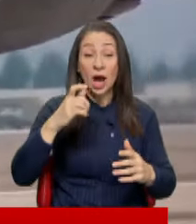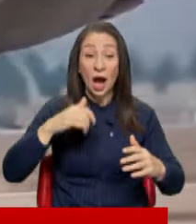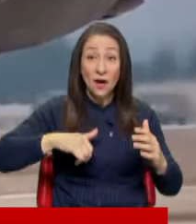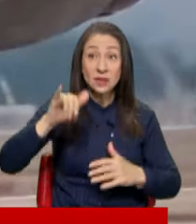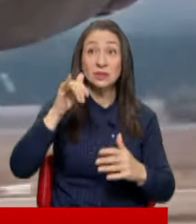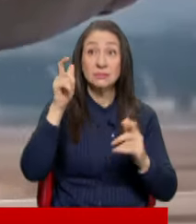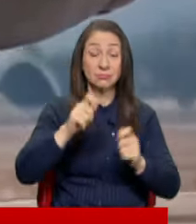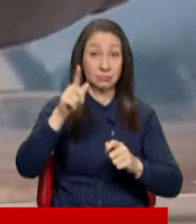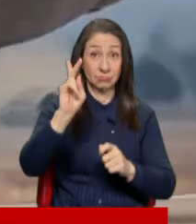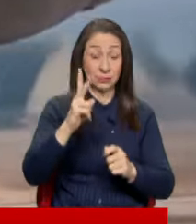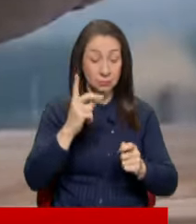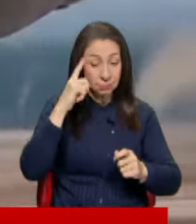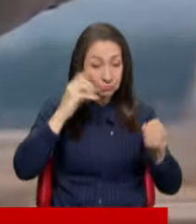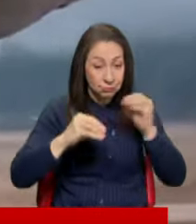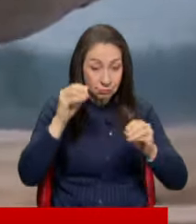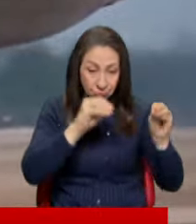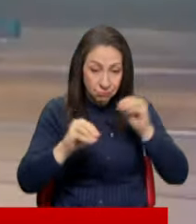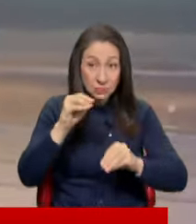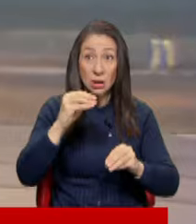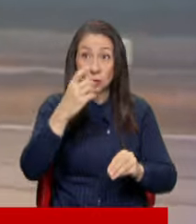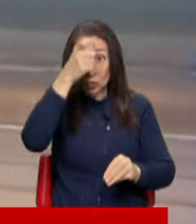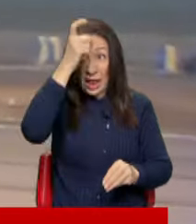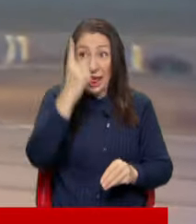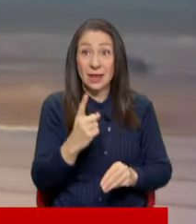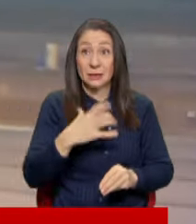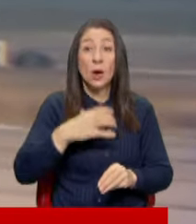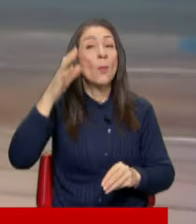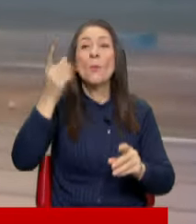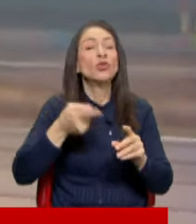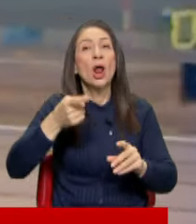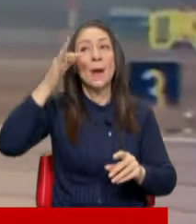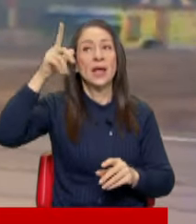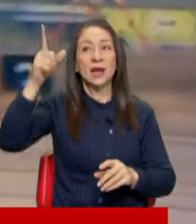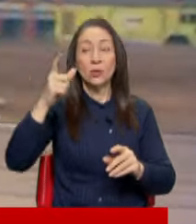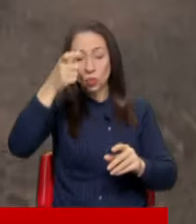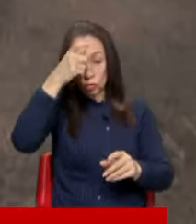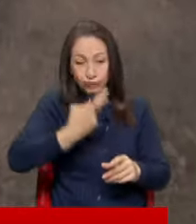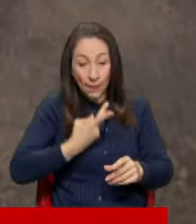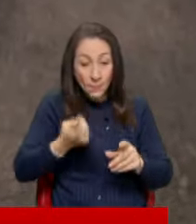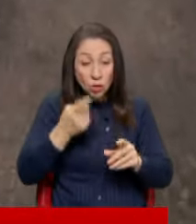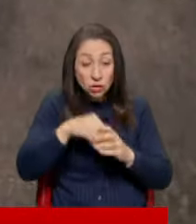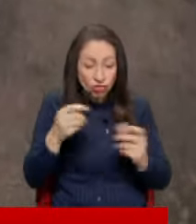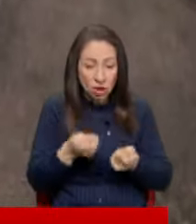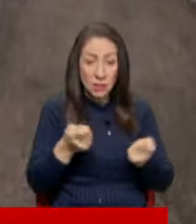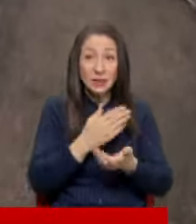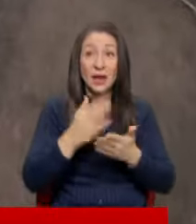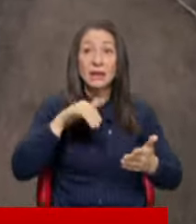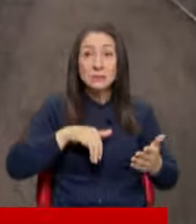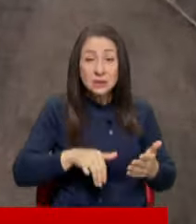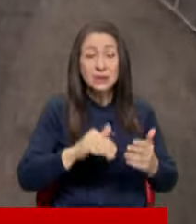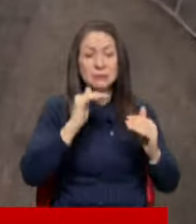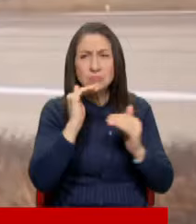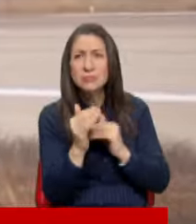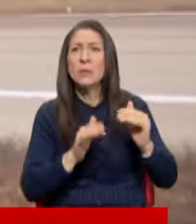tarafından üretildi Türkiye'nin ilk Muharip uçağı Kaan motoru Amerika'dan yerli motor için çalışmalar sürüyor yer testleri ve taksi